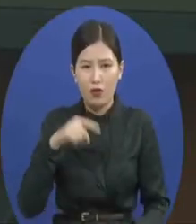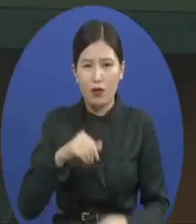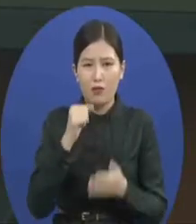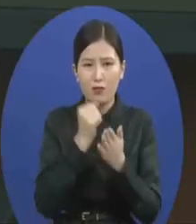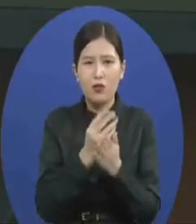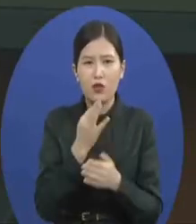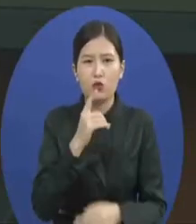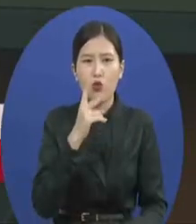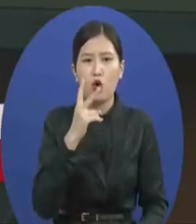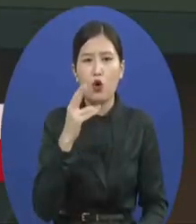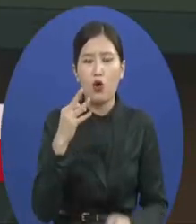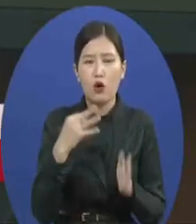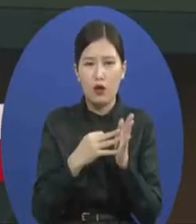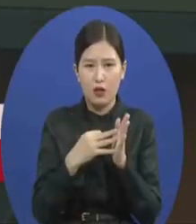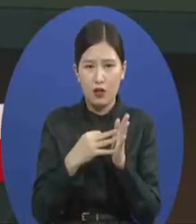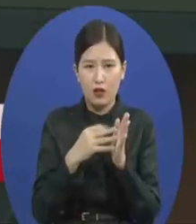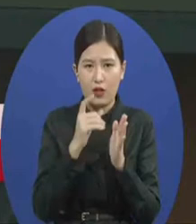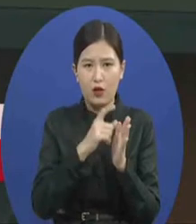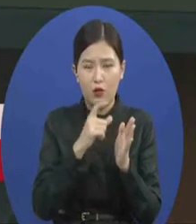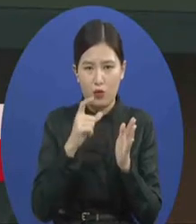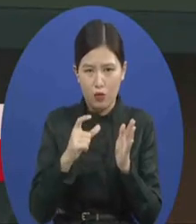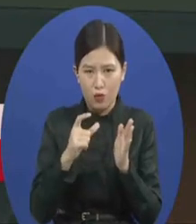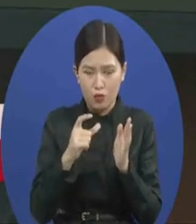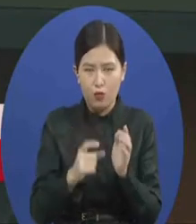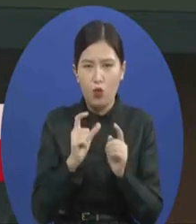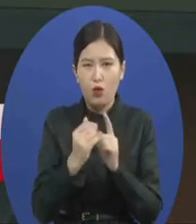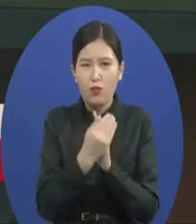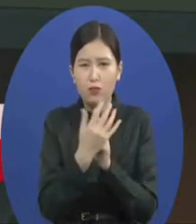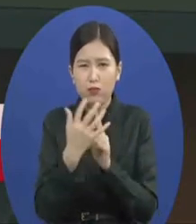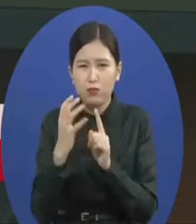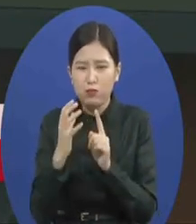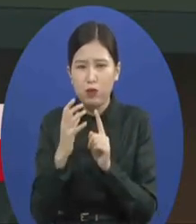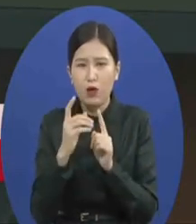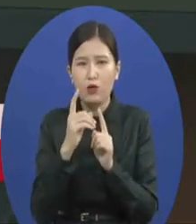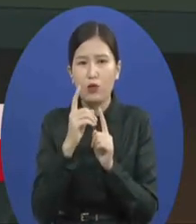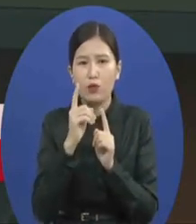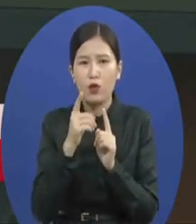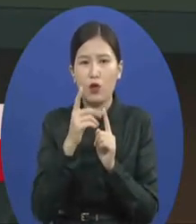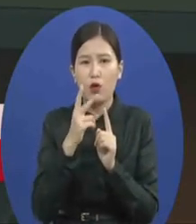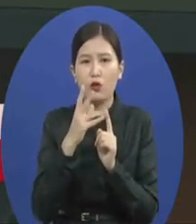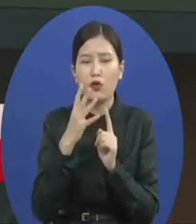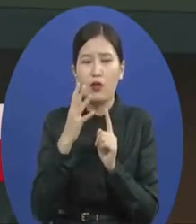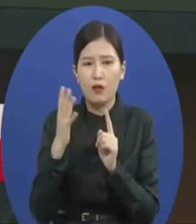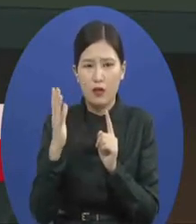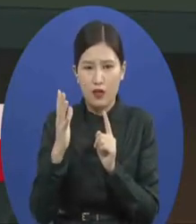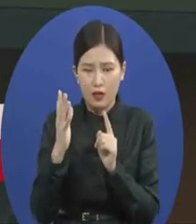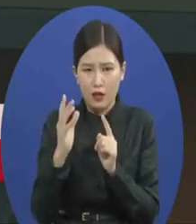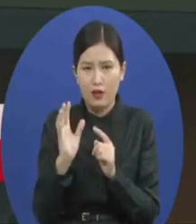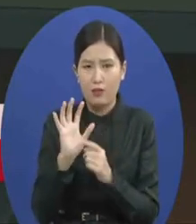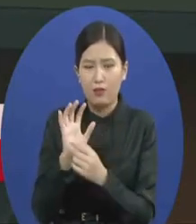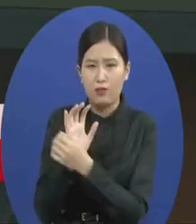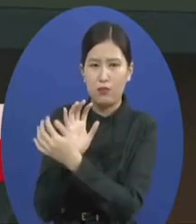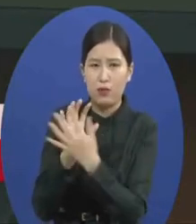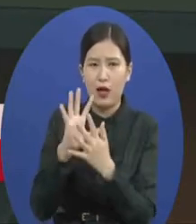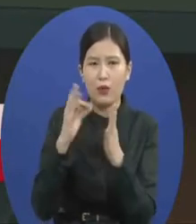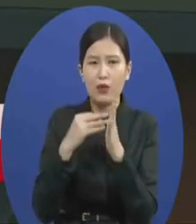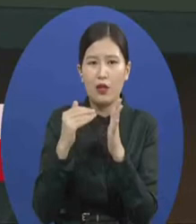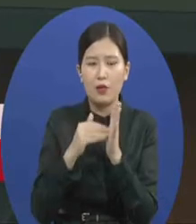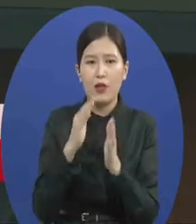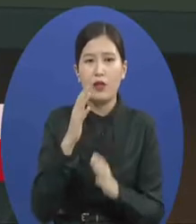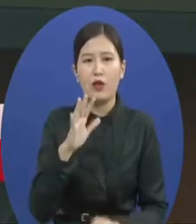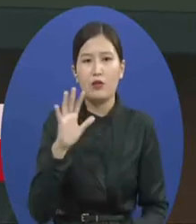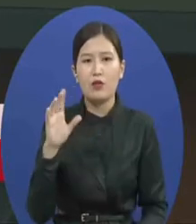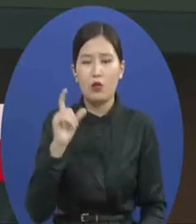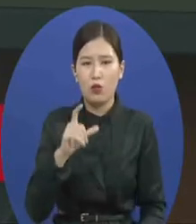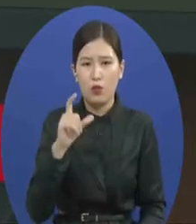128 тохиолдол байгаа. Ойрын явдлын 1255 хүн, хоёрдог шавтлын 18585 хүнийг илрүүлж